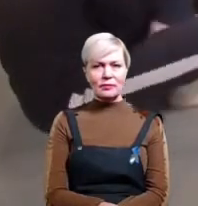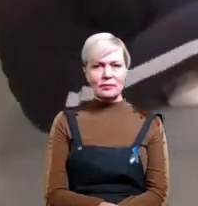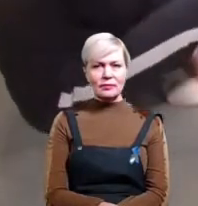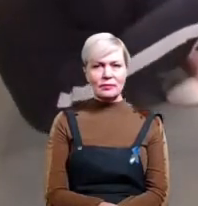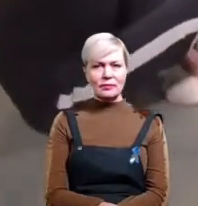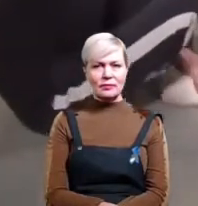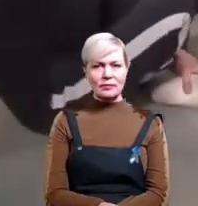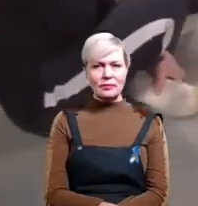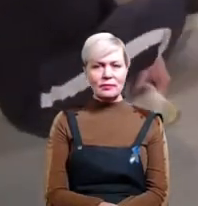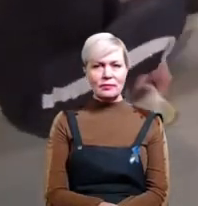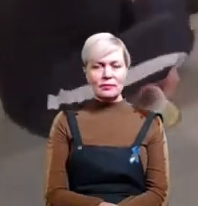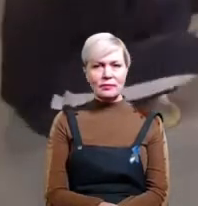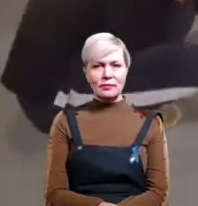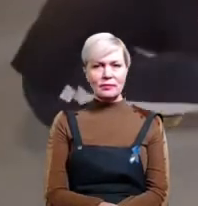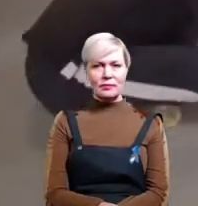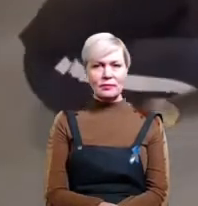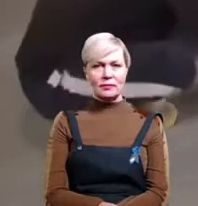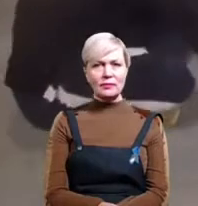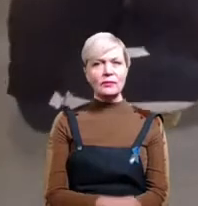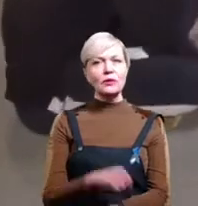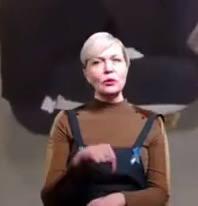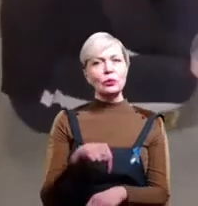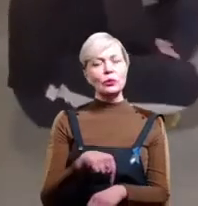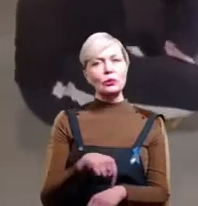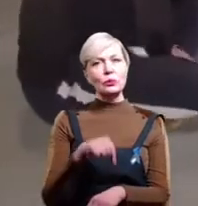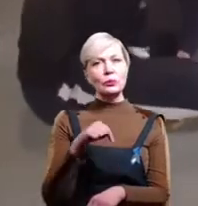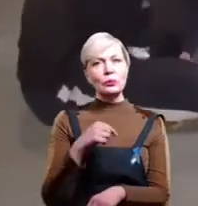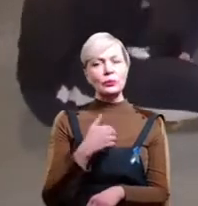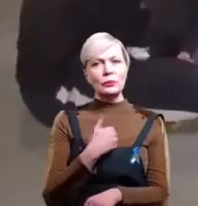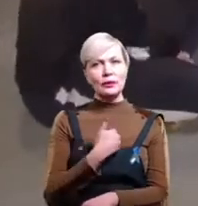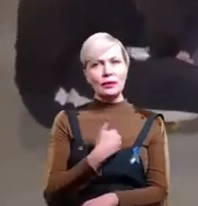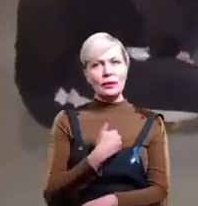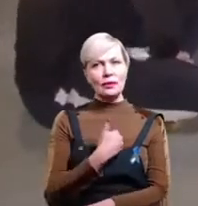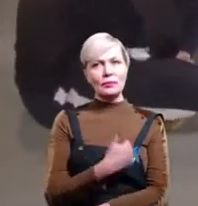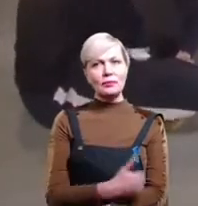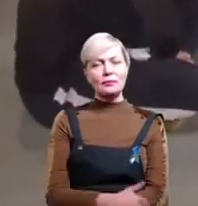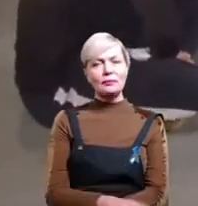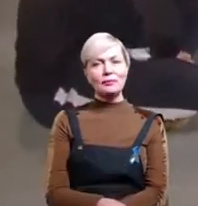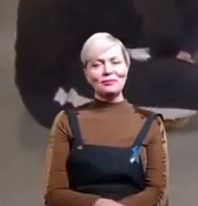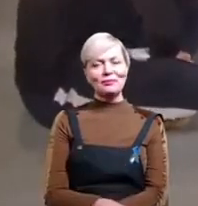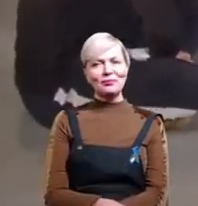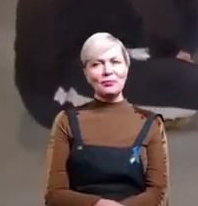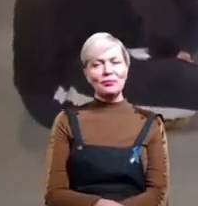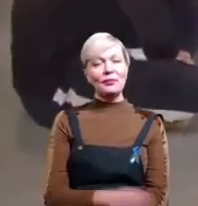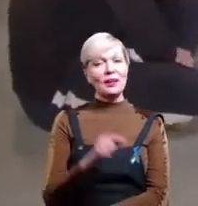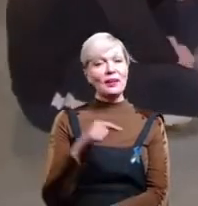Не резко. Чую я. Я уже выучил.